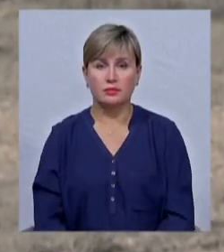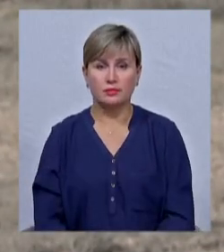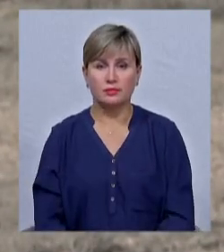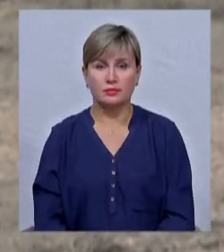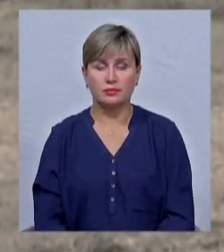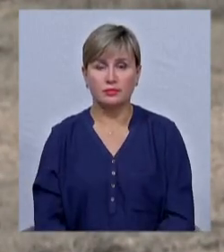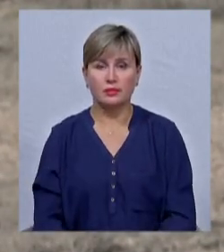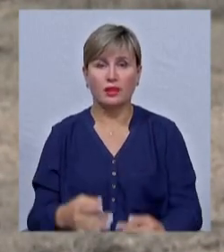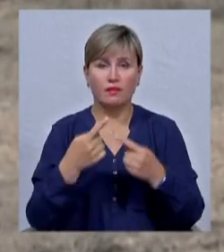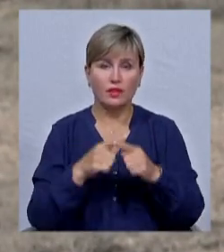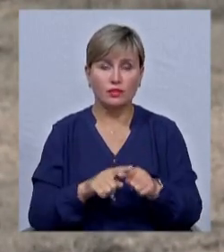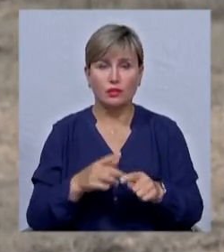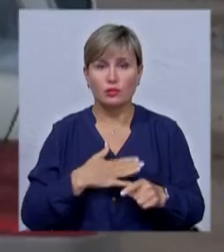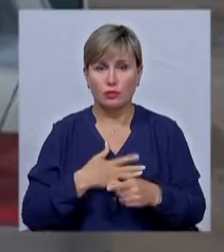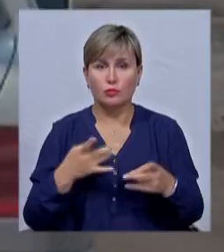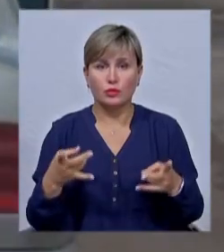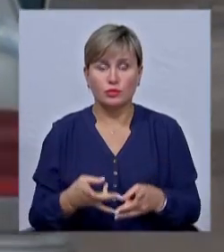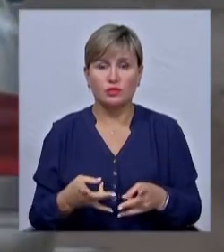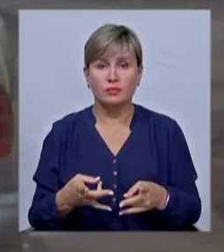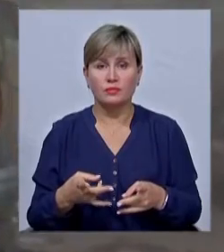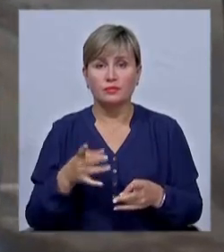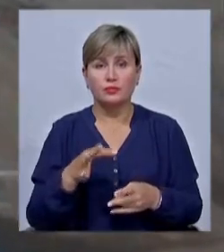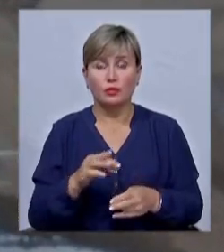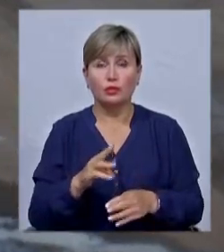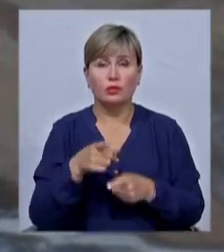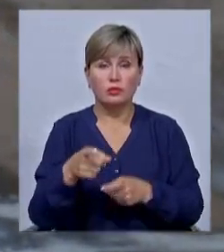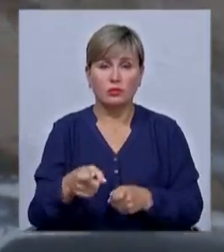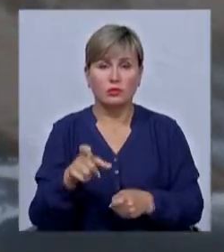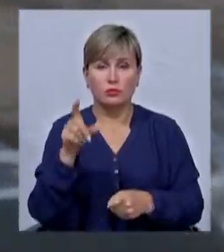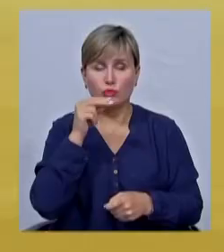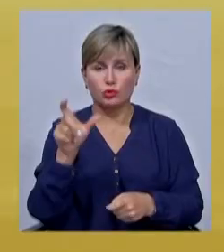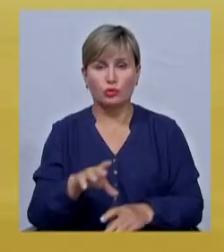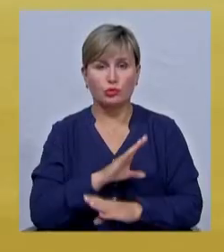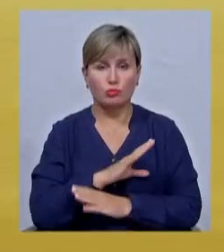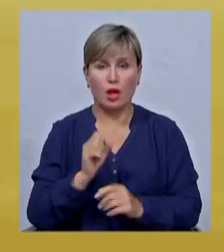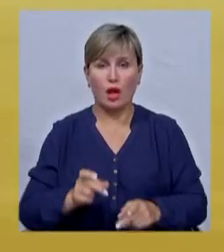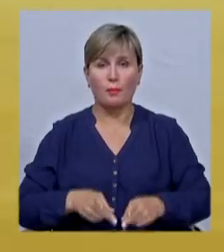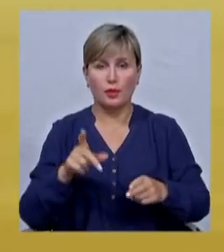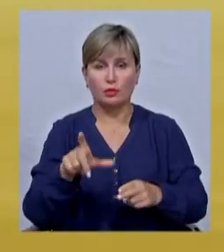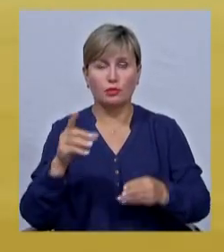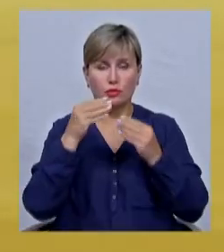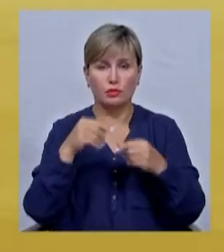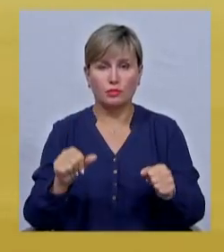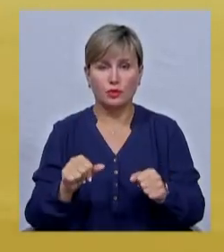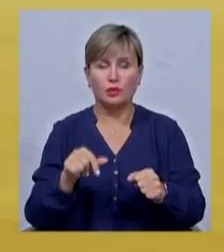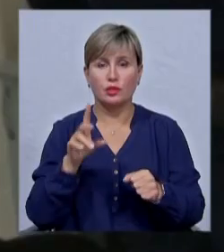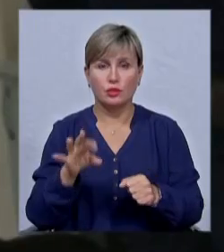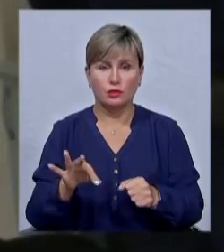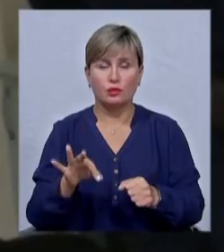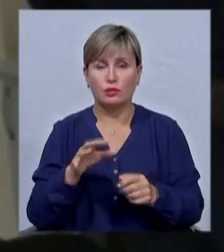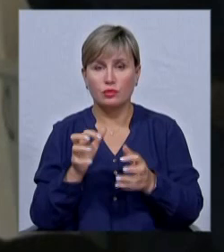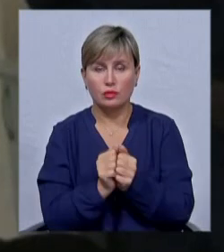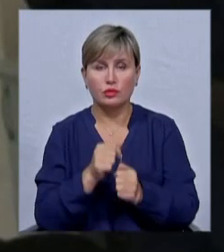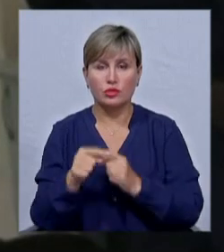структура как бы она нам нужно от полученных травм мужчина скончался на месте а вот преступники скрылись но их оперативники вычислили